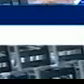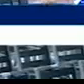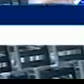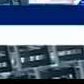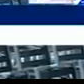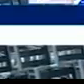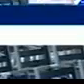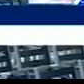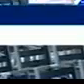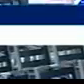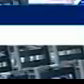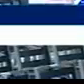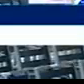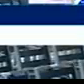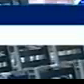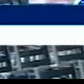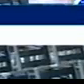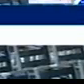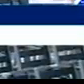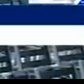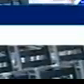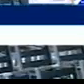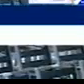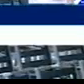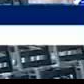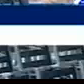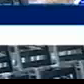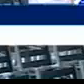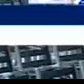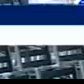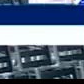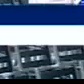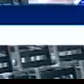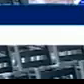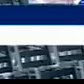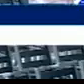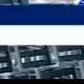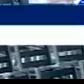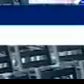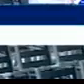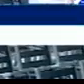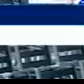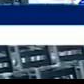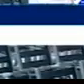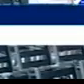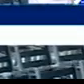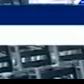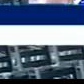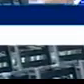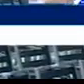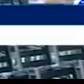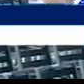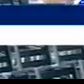minute până în momentul în care împreună cu Aurelian Temișan vom deschide Festivalul Internațional Cerbul de Aur cu o gală